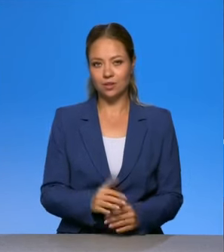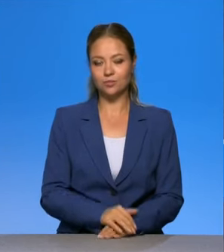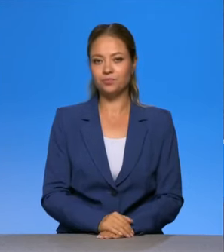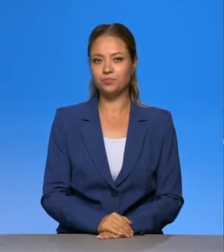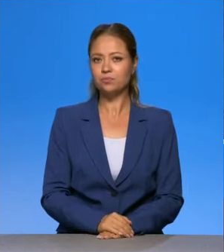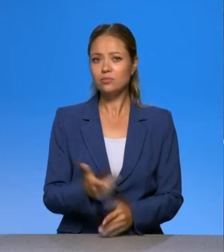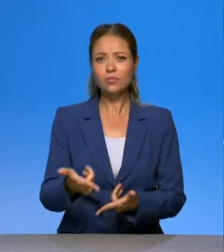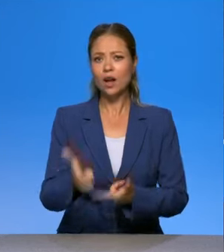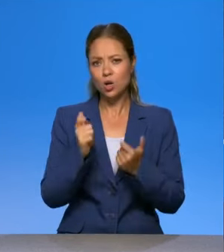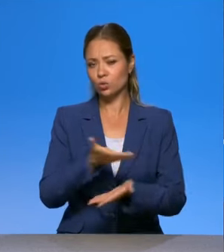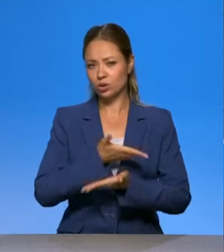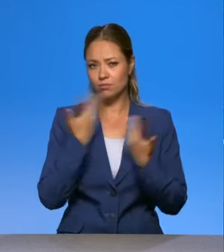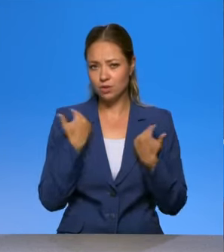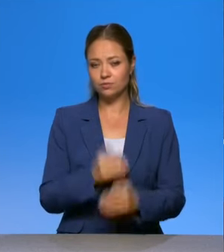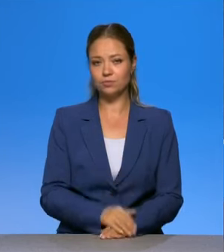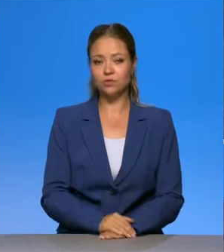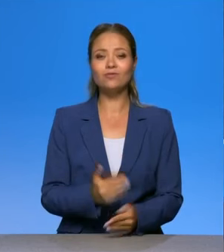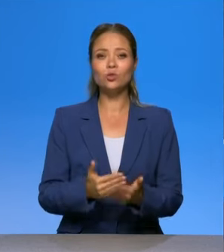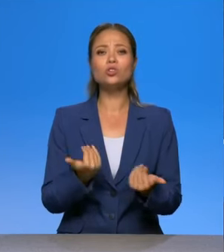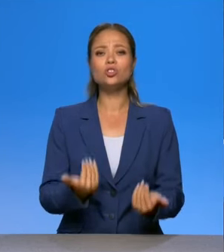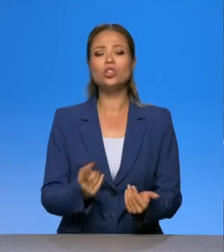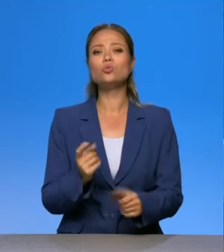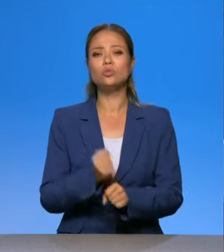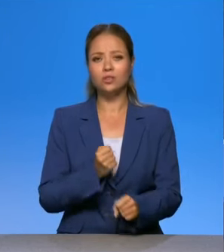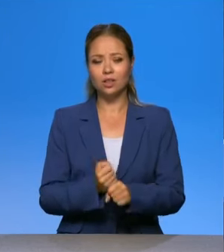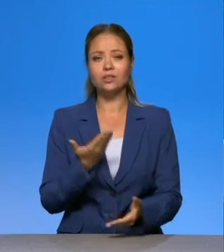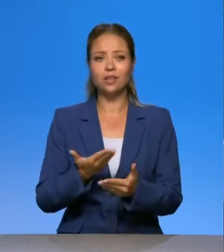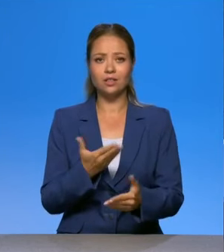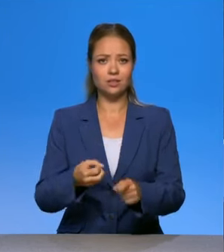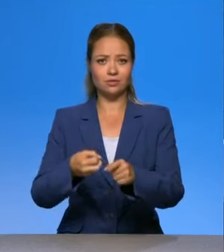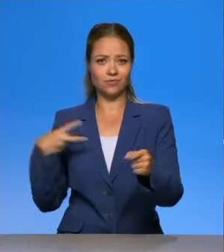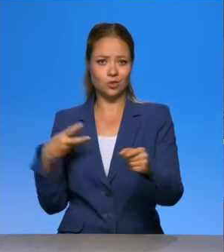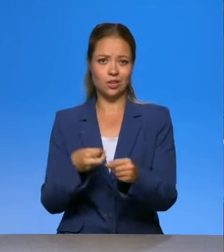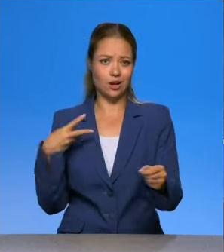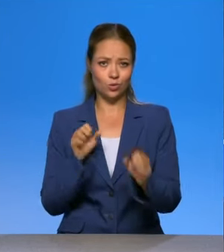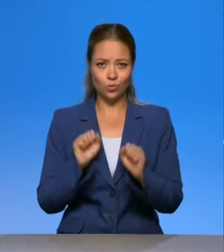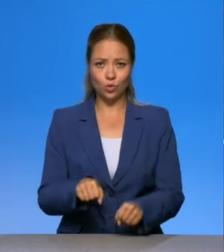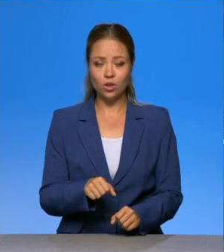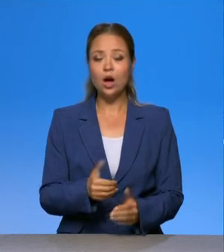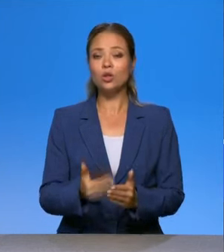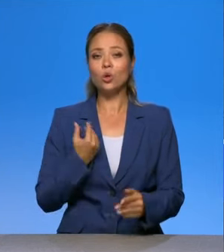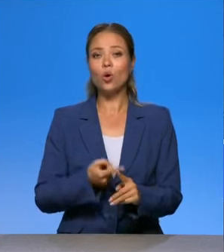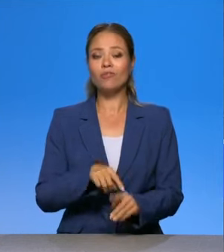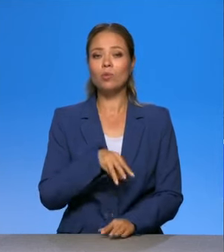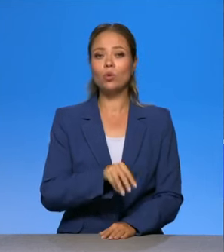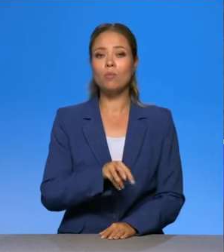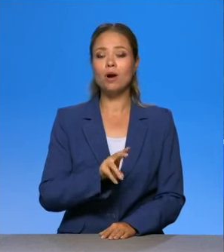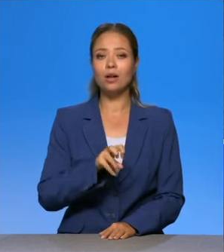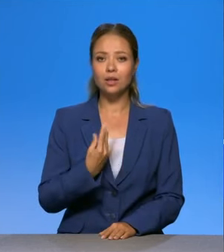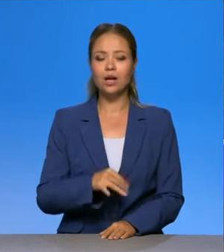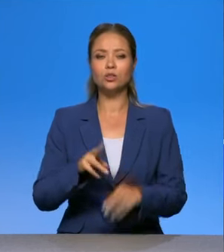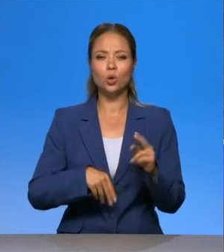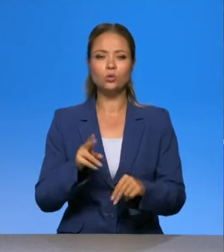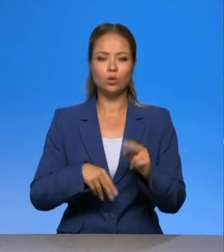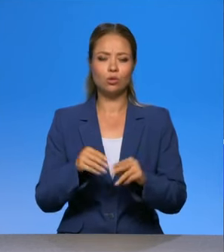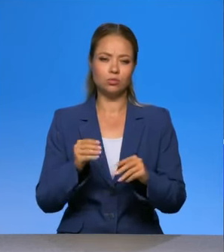Оружия не было. Вот что сейчас с ними возиться, если они тут стрелы свои подняли? Он несколько дней до этого было в строительстве хижины. Помимо всего